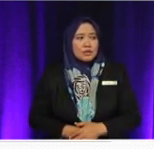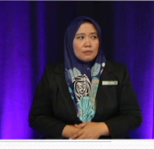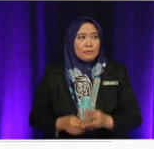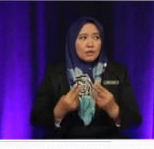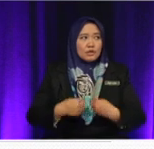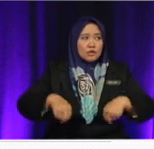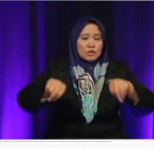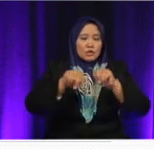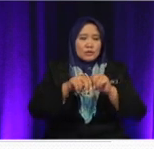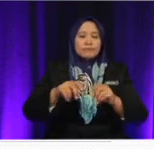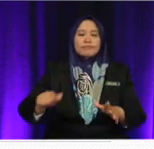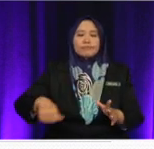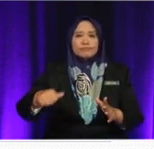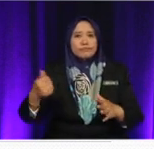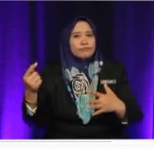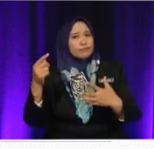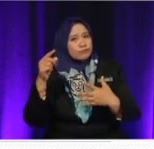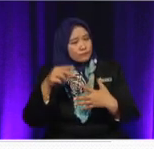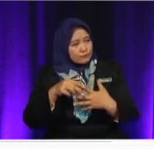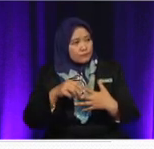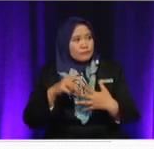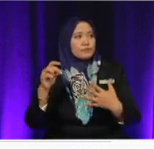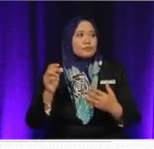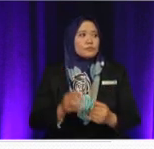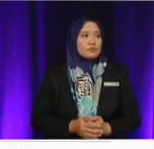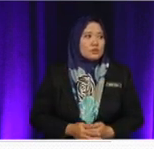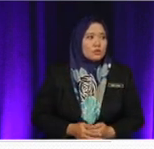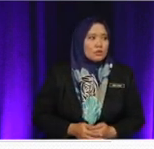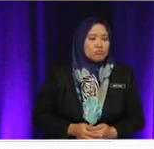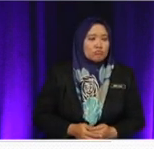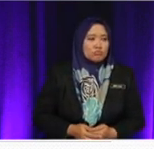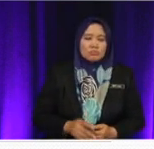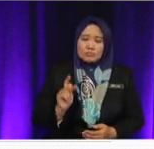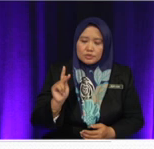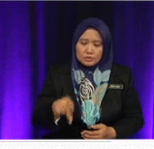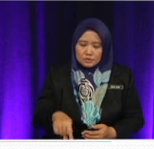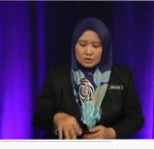dibandingkan bergantung kepada kepastian, ketidakpastian dan risiko.